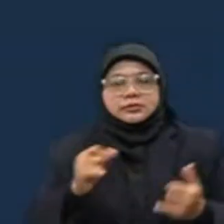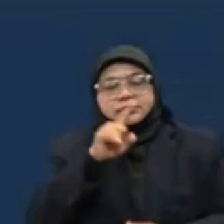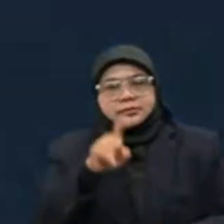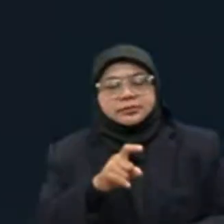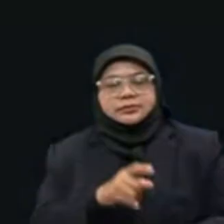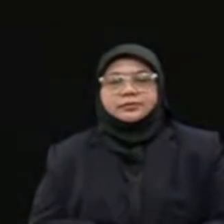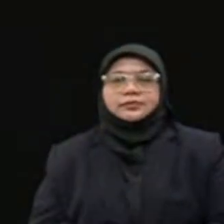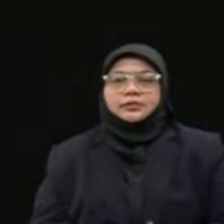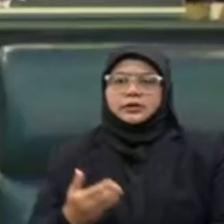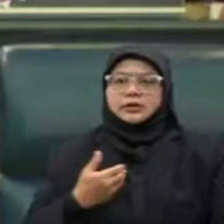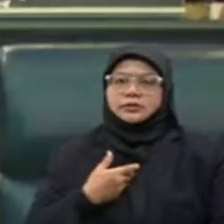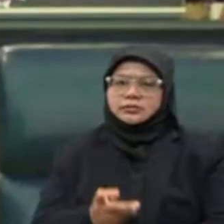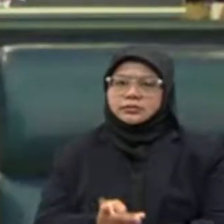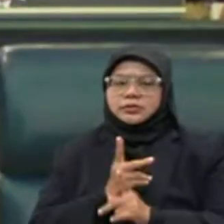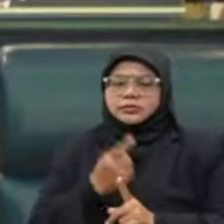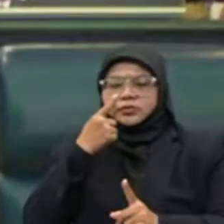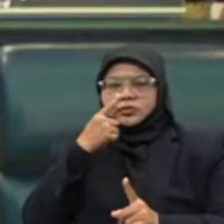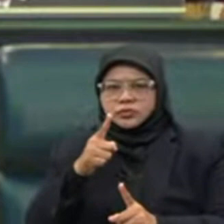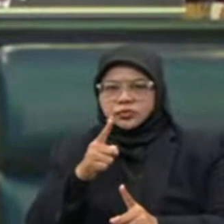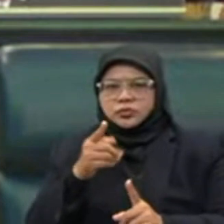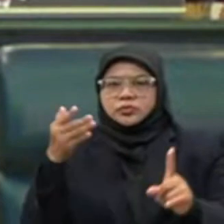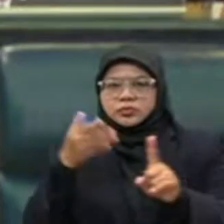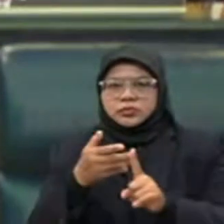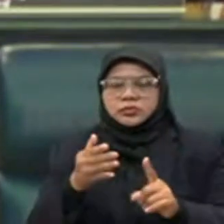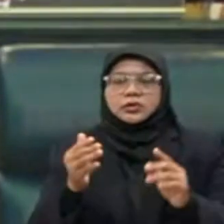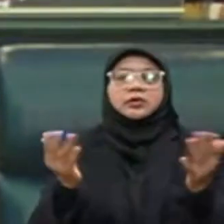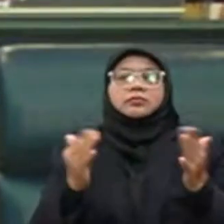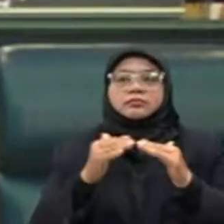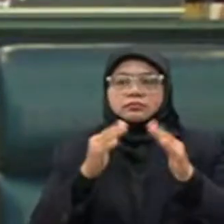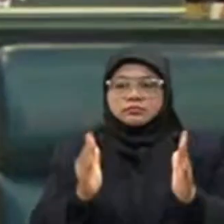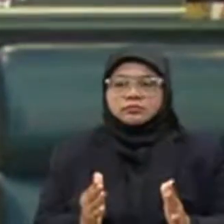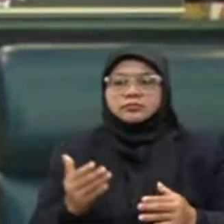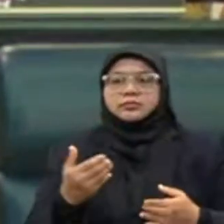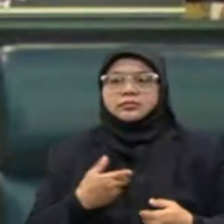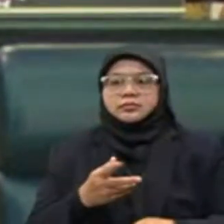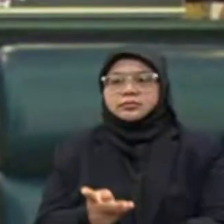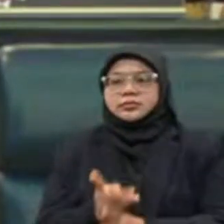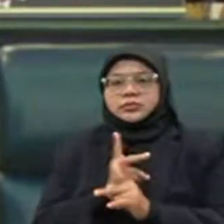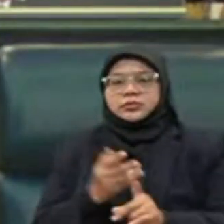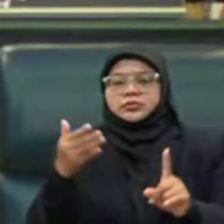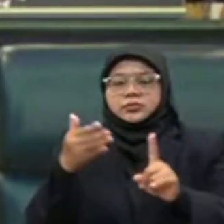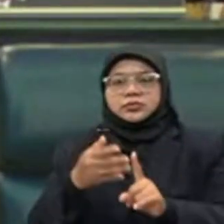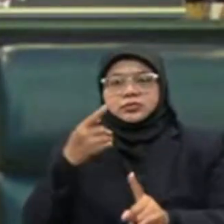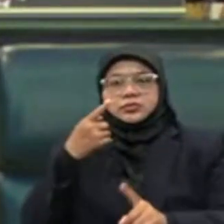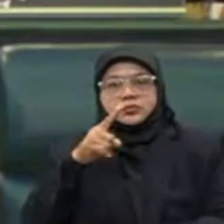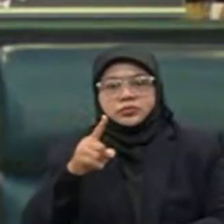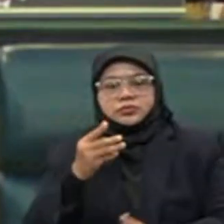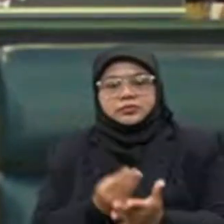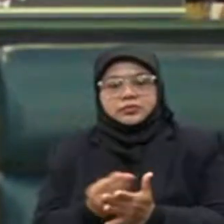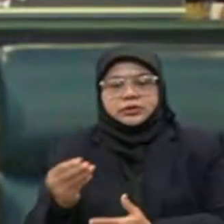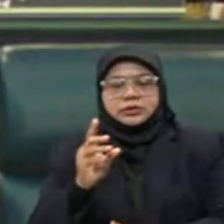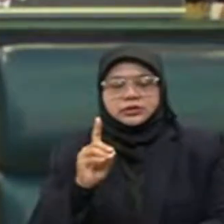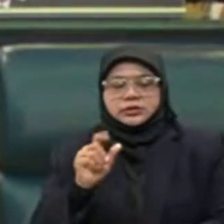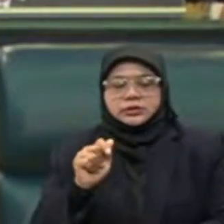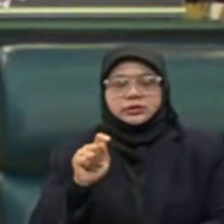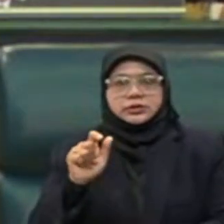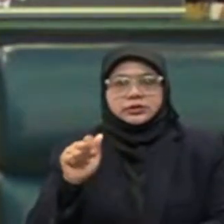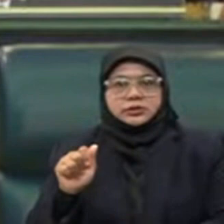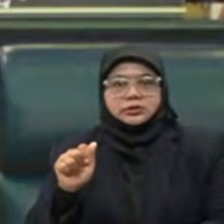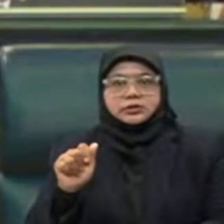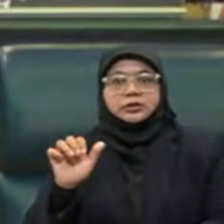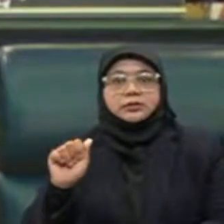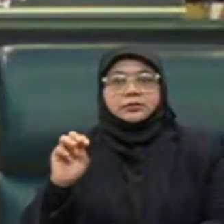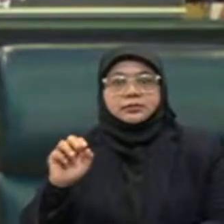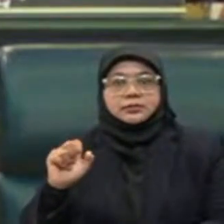selain dapat dipinjaman untuk tujuan Perumahan lama juga rakyat kita yang meminjam bagi tujuan atau di membeli dana amanah saham